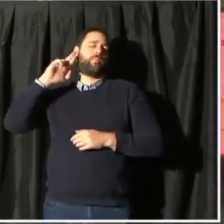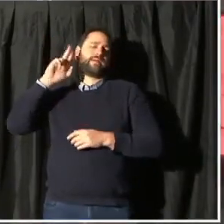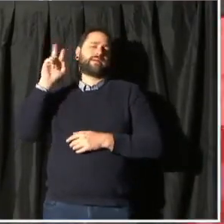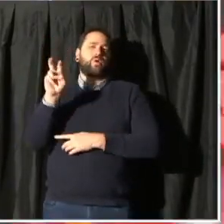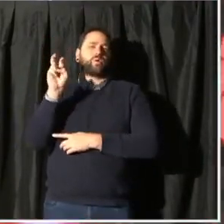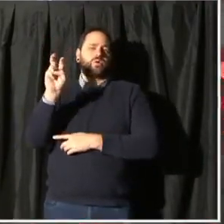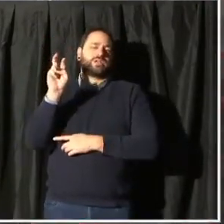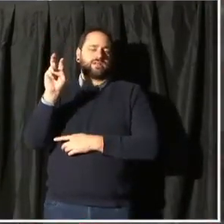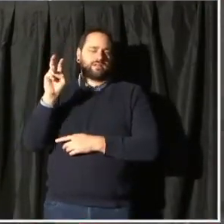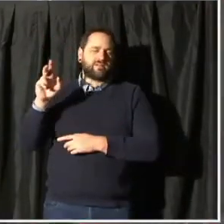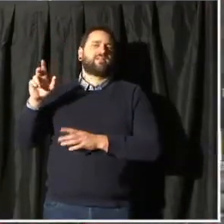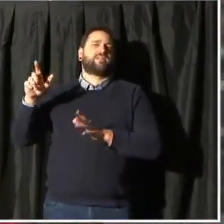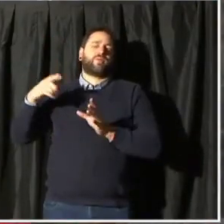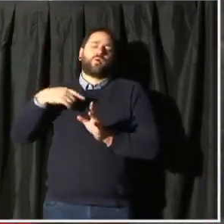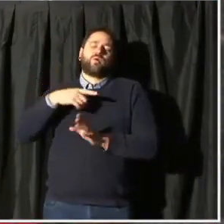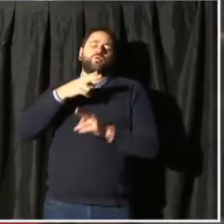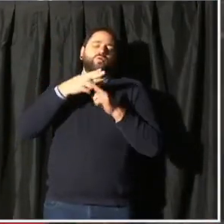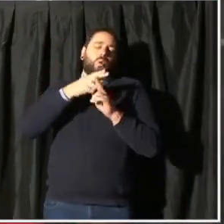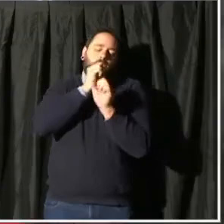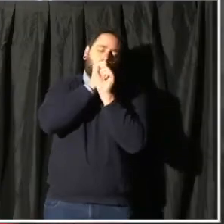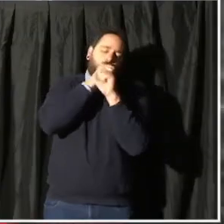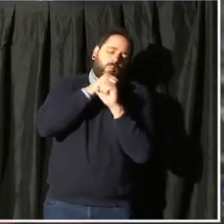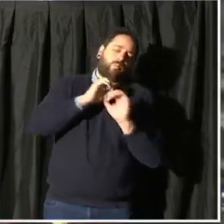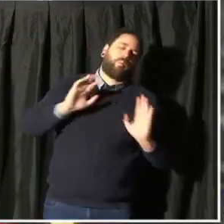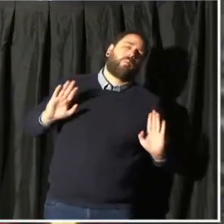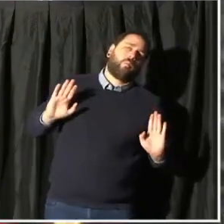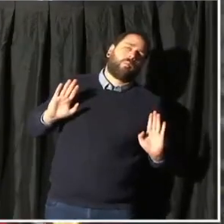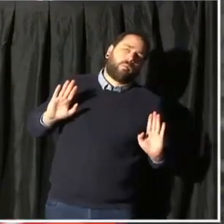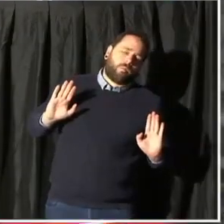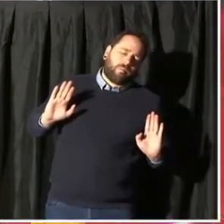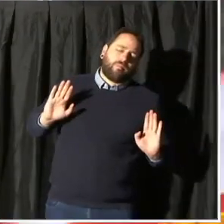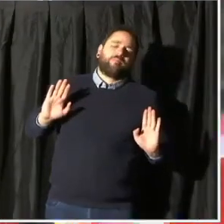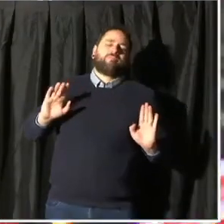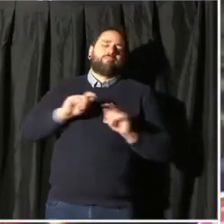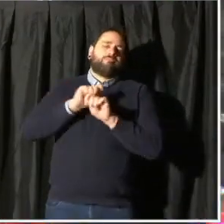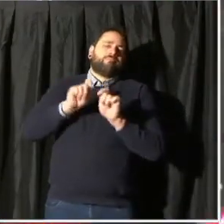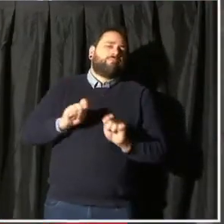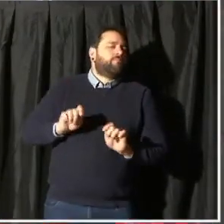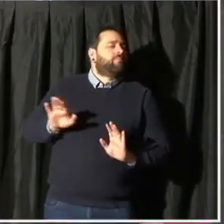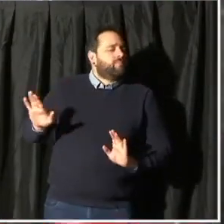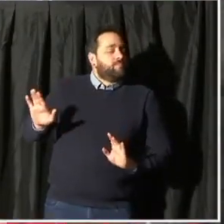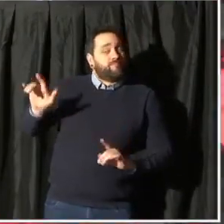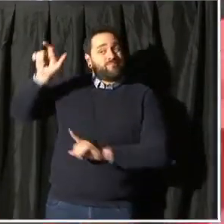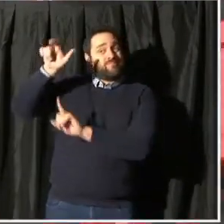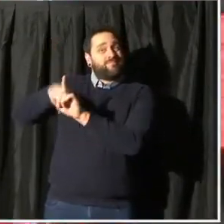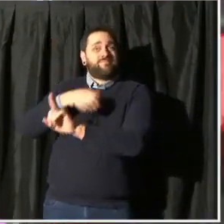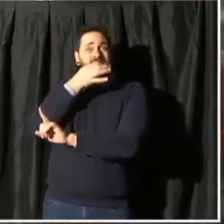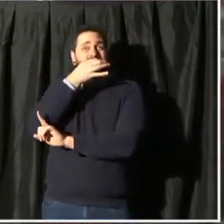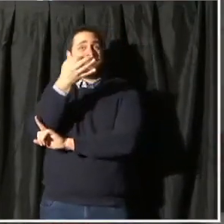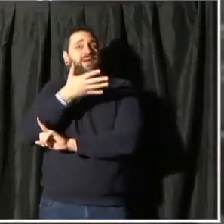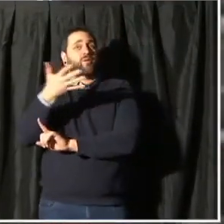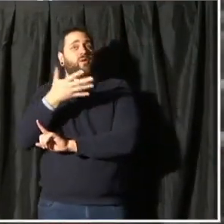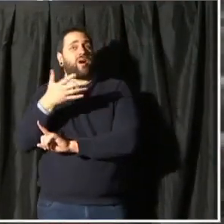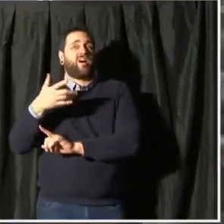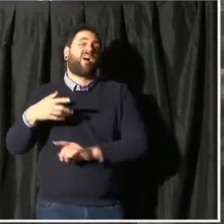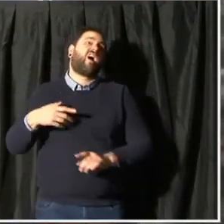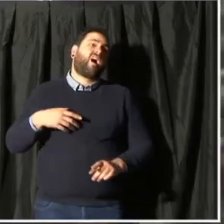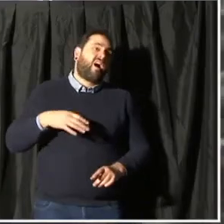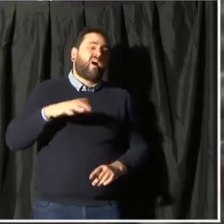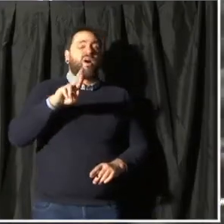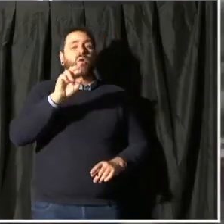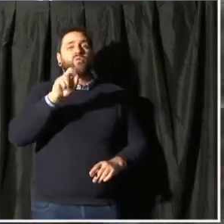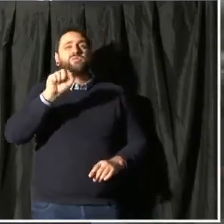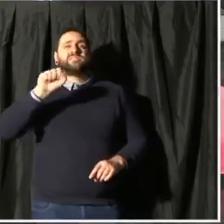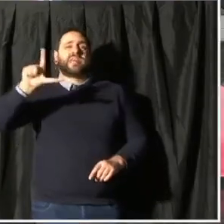qui disaient qu'ils disaient fabien roussel c'est le retour de la vieille gauche qui tâche